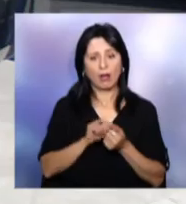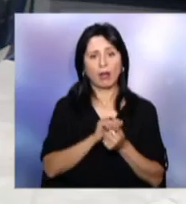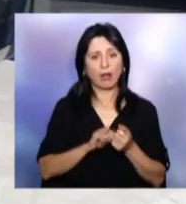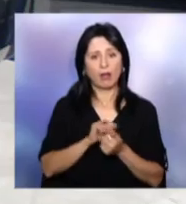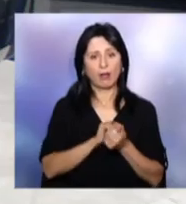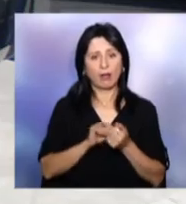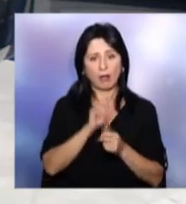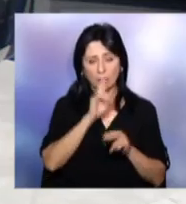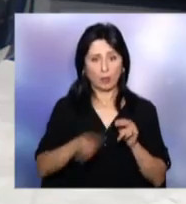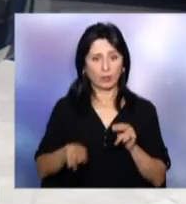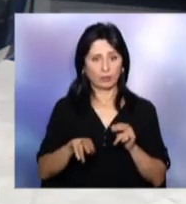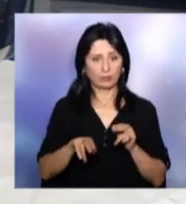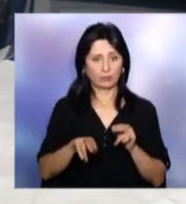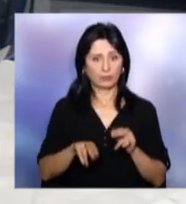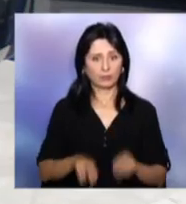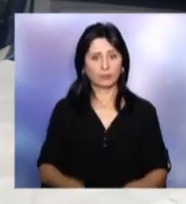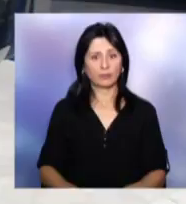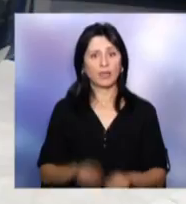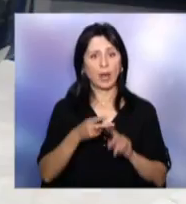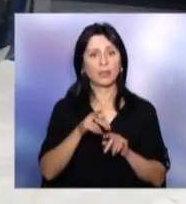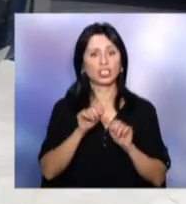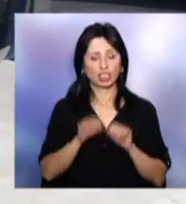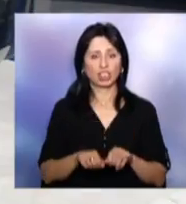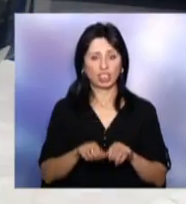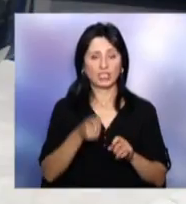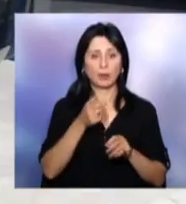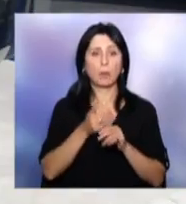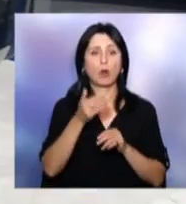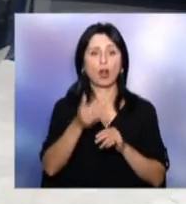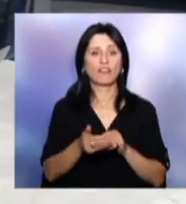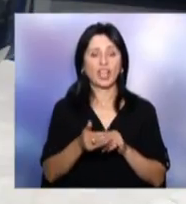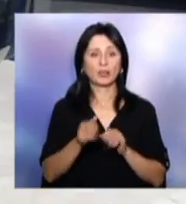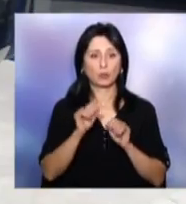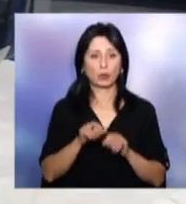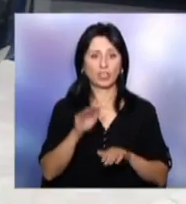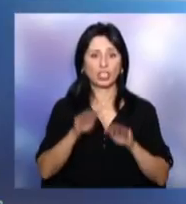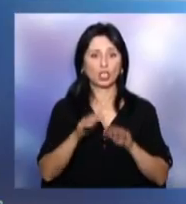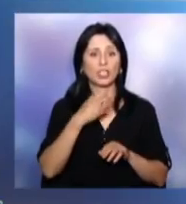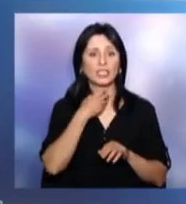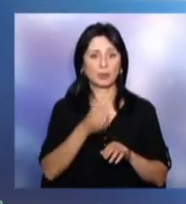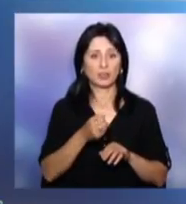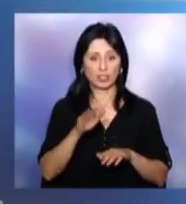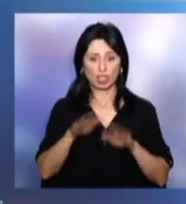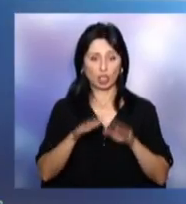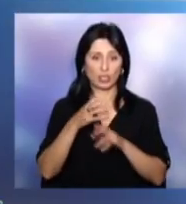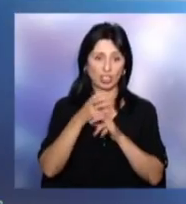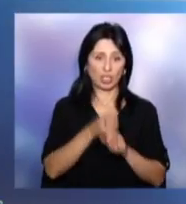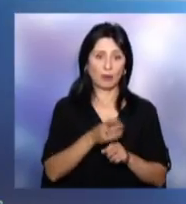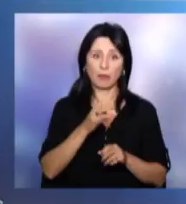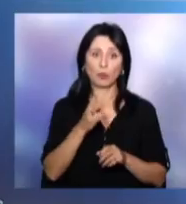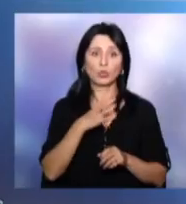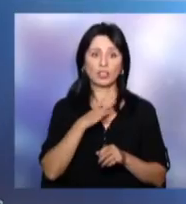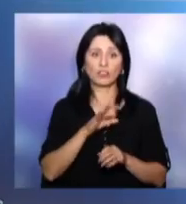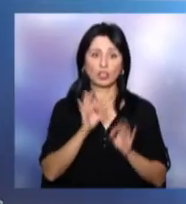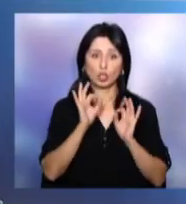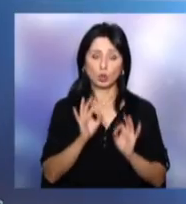დანაკარგი იზრდება, რაოდენ უცნაურიც არ უნდა იყოს. ამან შეიძლება მოგვიანებით მოგვცეს წონის დეფიციტი, ანუ წონაში კლება, მაგრამ ეს უნდა